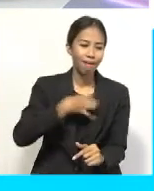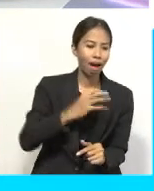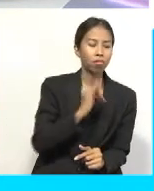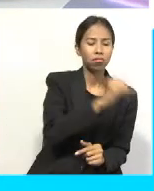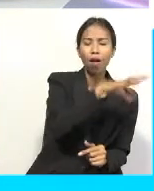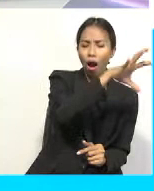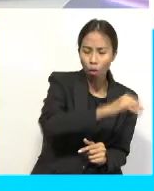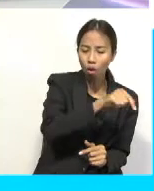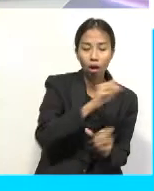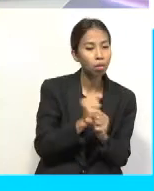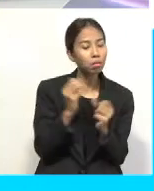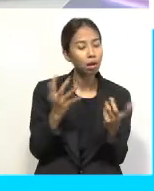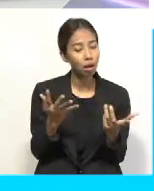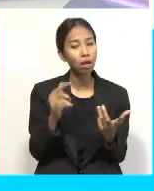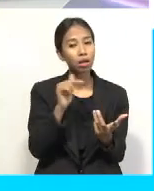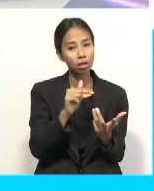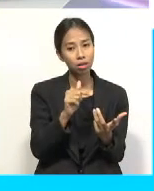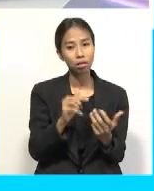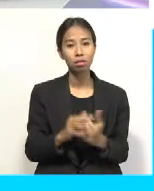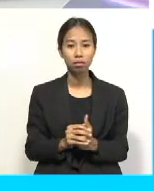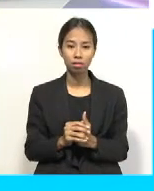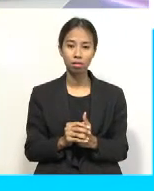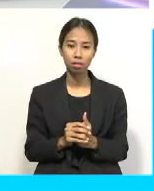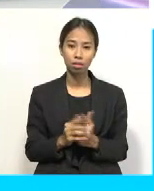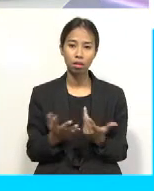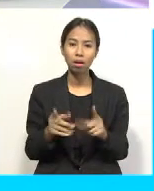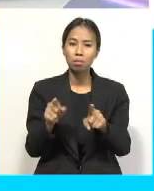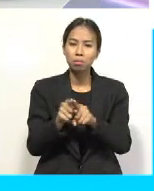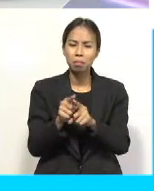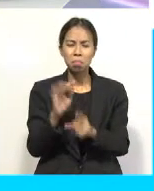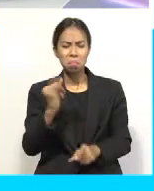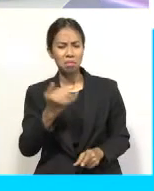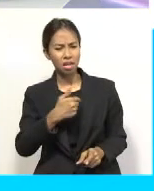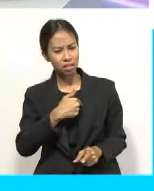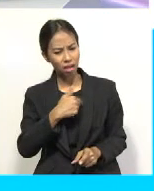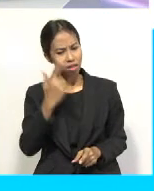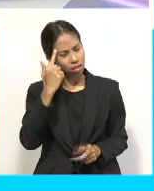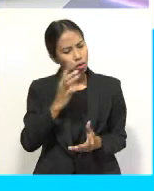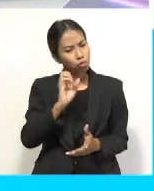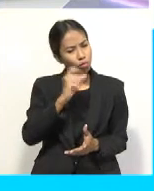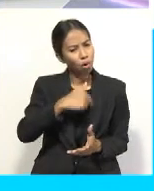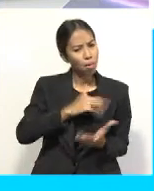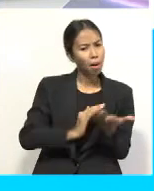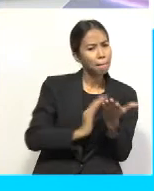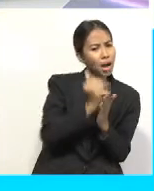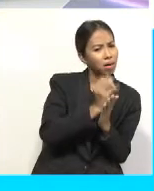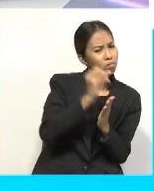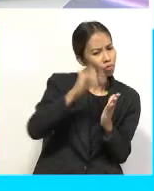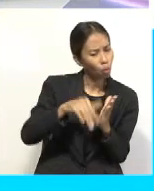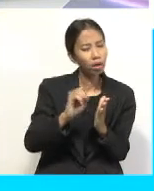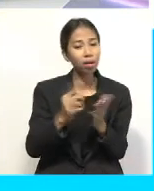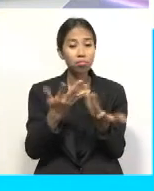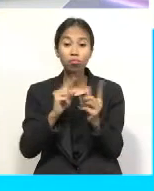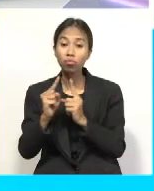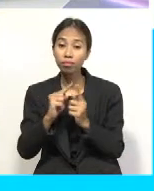2แล้วก็จะไปเลือกในคณะที่ตัวเองอยากจะได้มากกว่าในขณะที่ก็ไม่มั่นใจว่าตัวเองจะติดหรือเปล่าแบบนี้ค่ะอันนี้ได้มีการพูดคุย